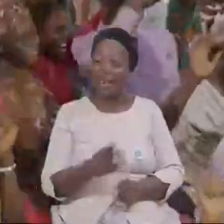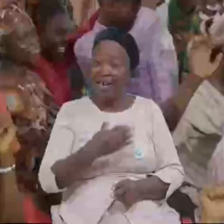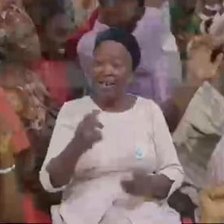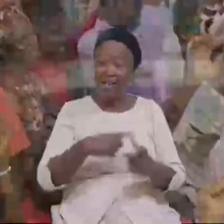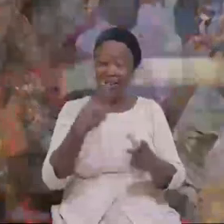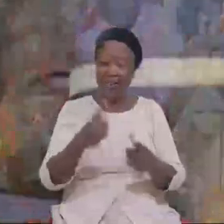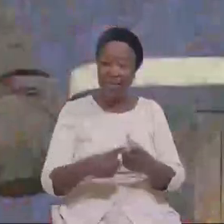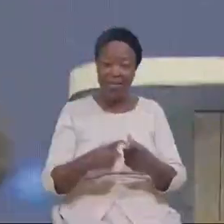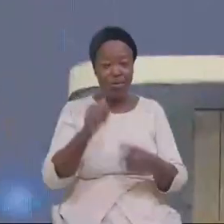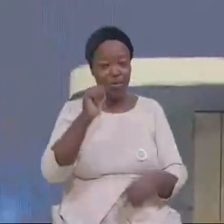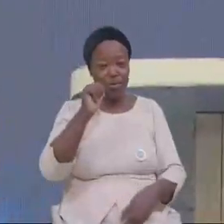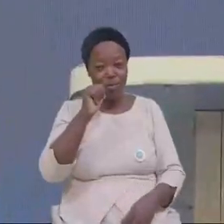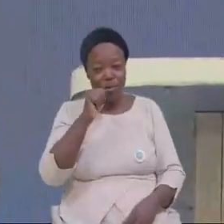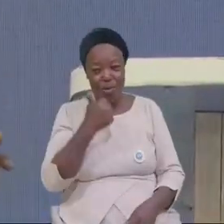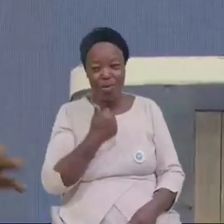Et demain,